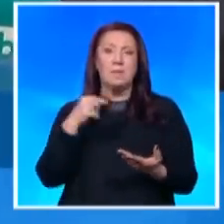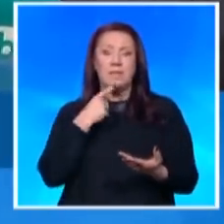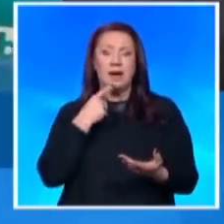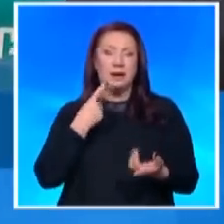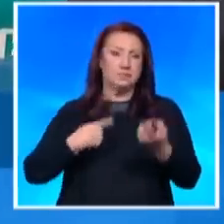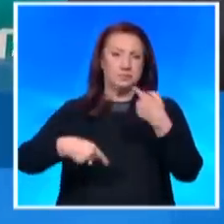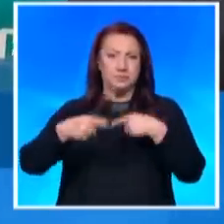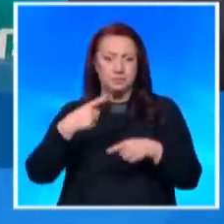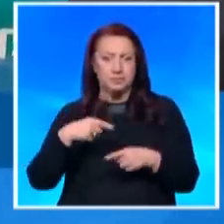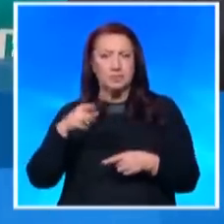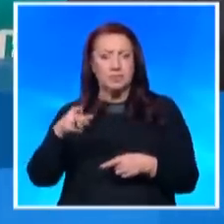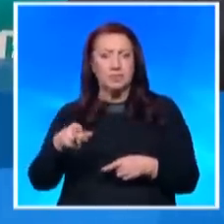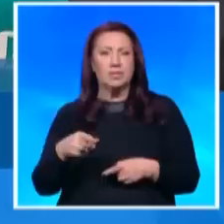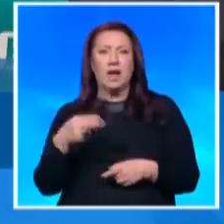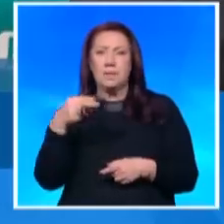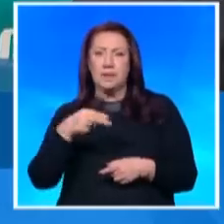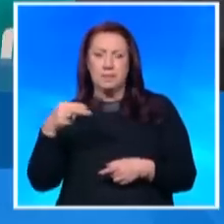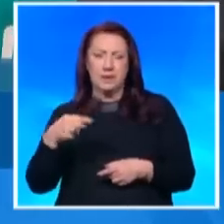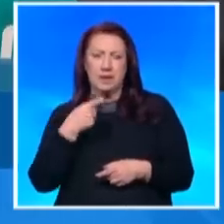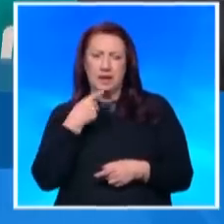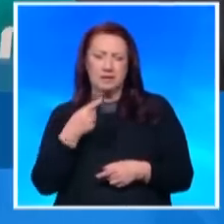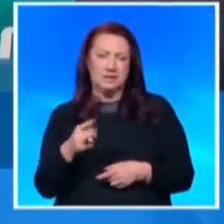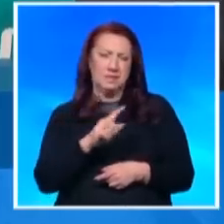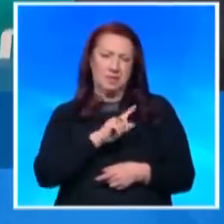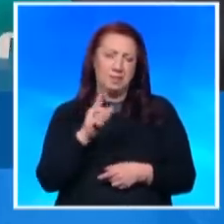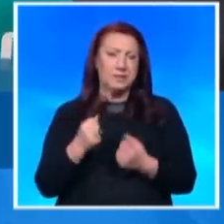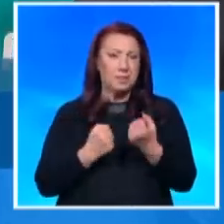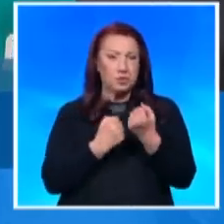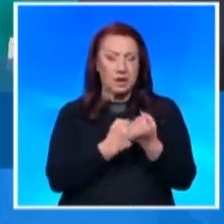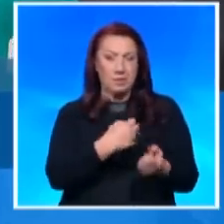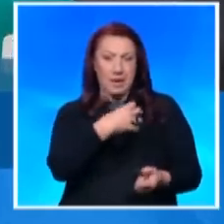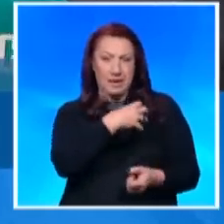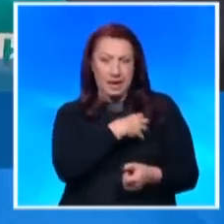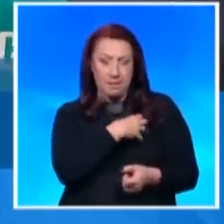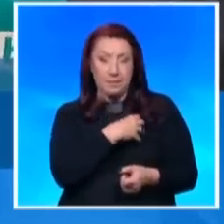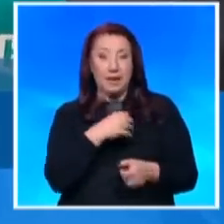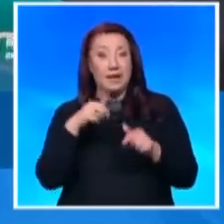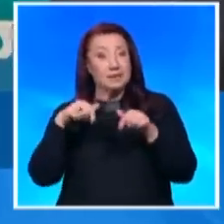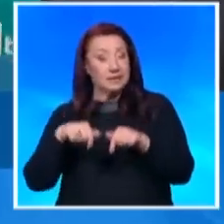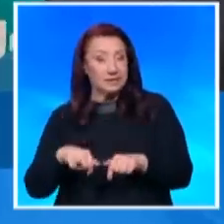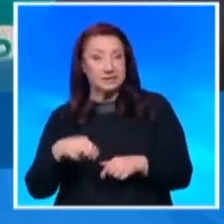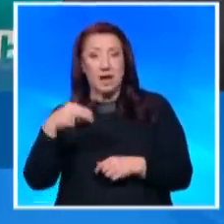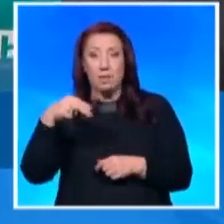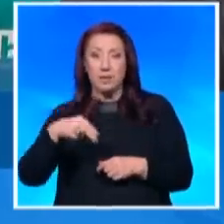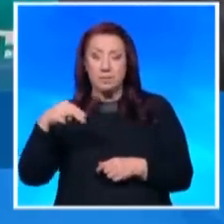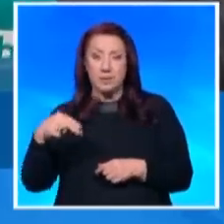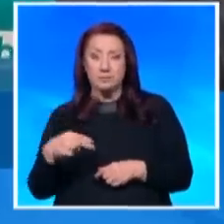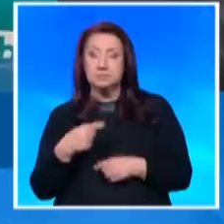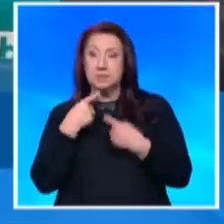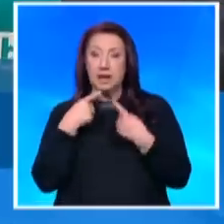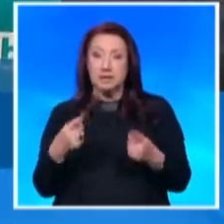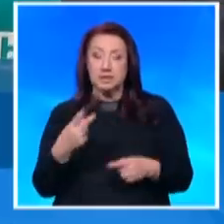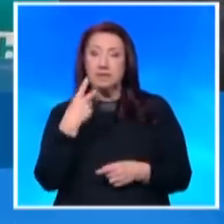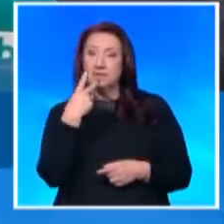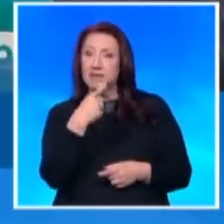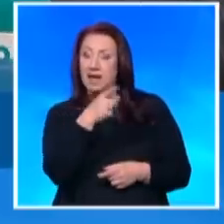биха подкрепили мандат на ГЕРБ СДС, днес Продължаваме промяната и Демократична България обявиха. Видяхме европейски